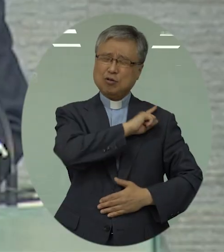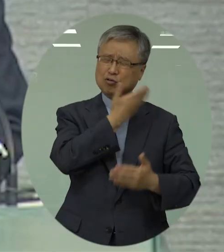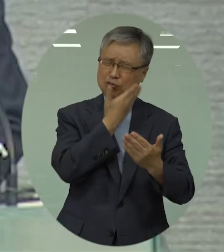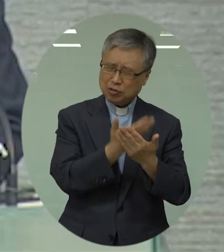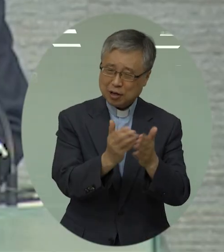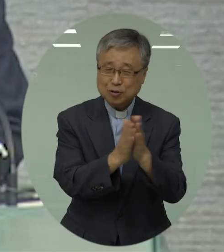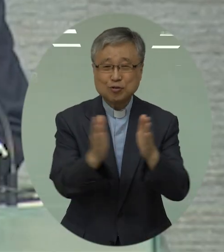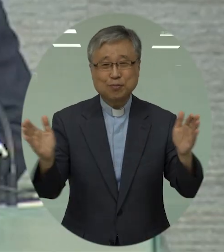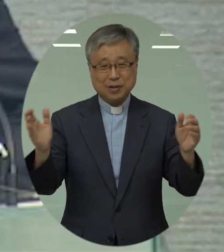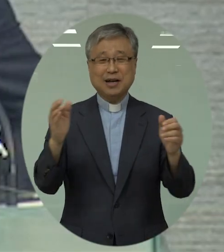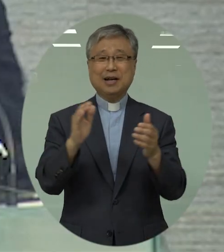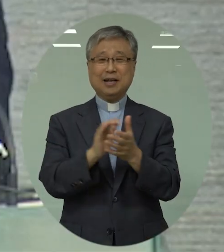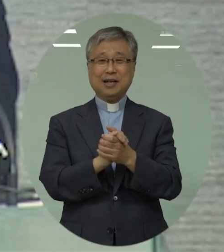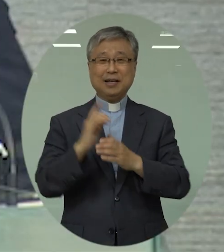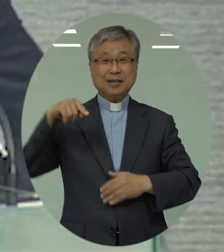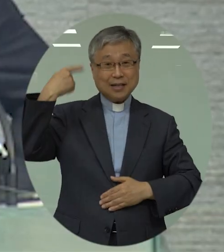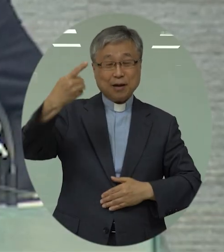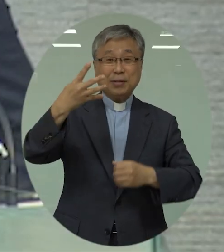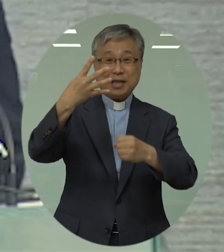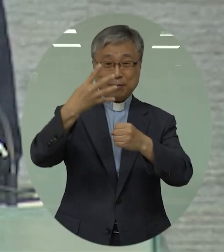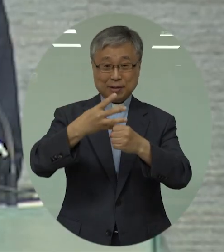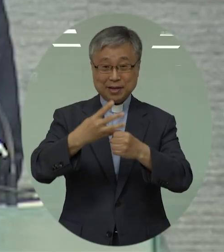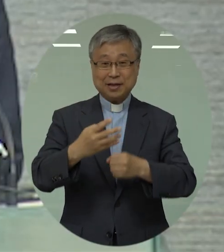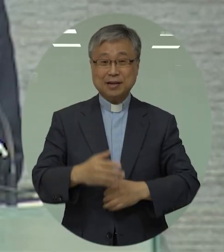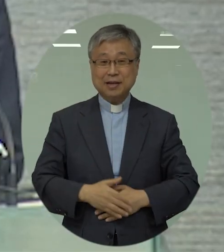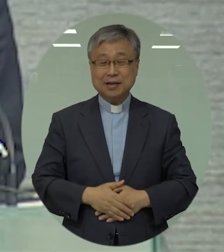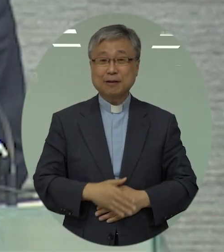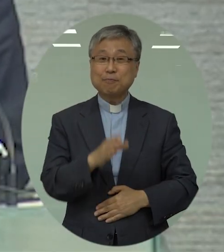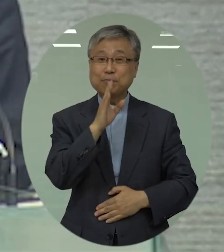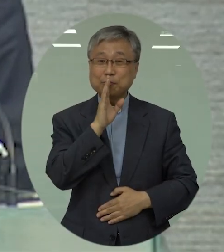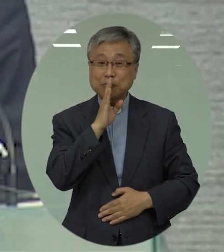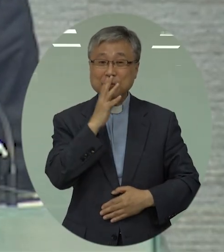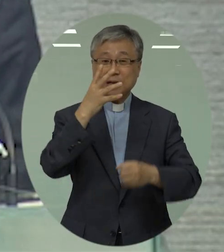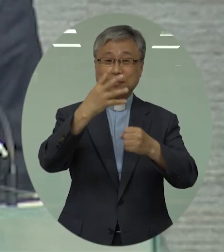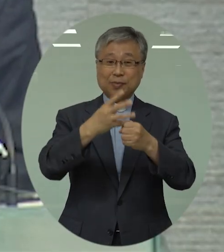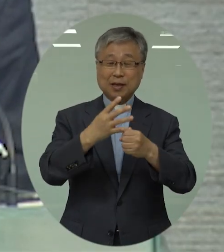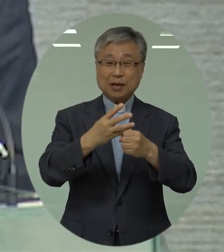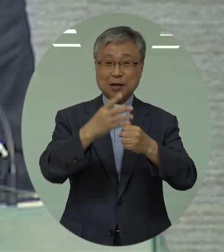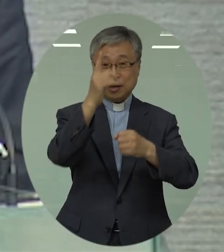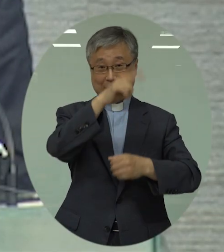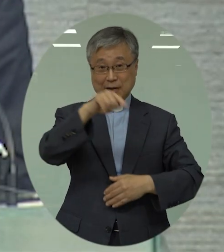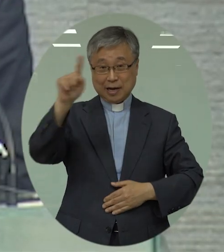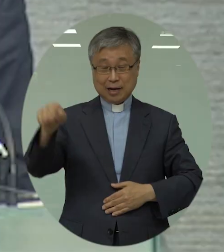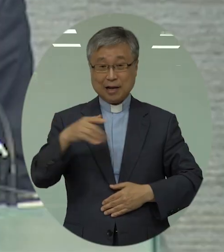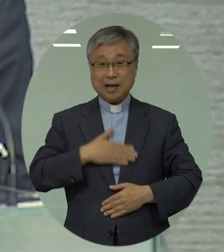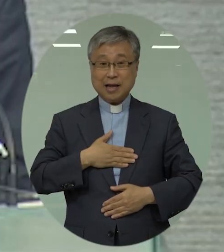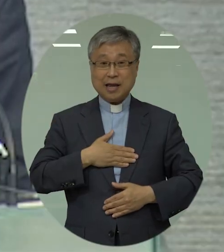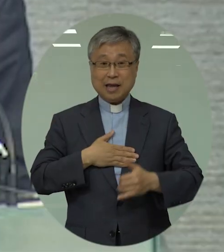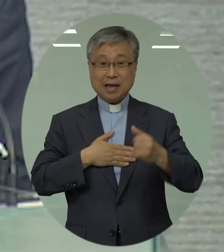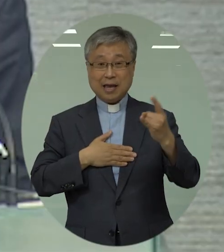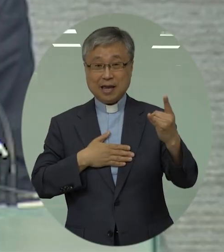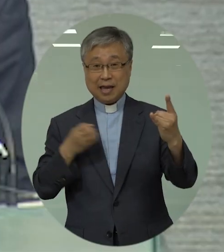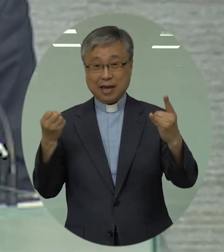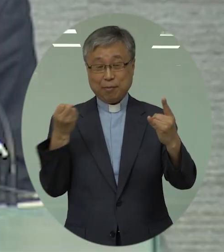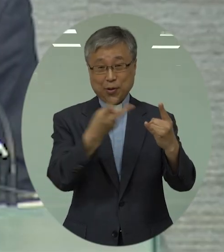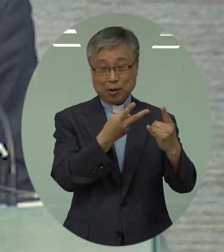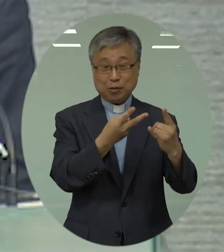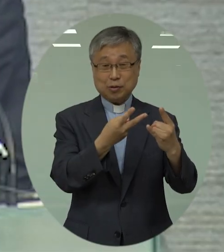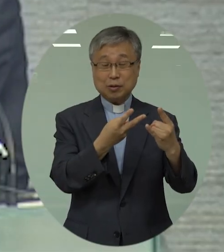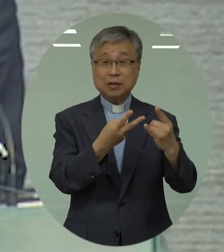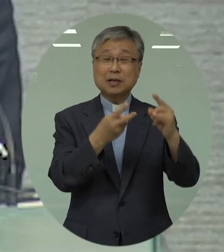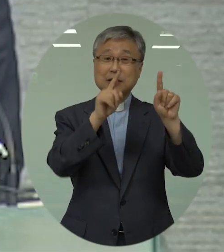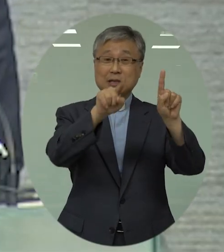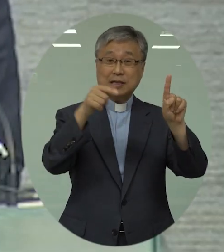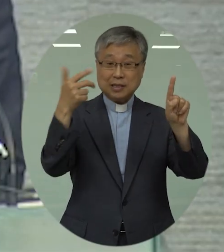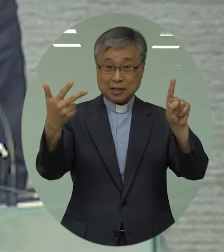출발점이에요. 자, 그러면 그 다음 네 번째. 사실 이 네 번째 괄호는 에베소서 1장 7절에 의거하는 거란